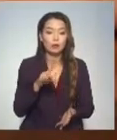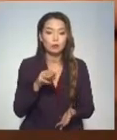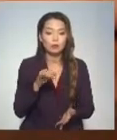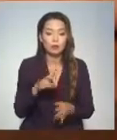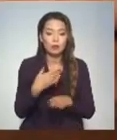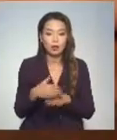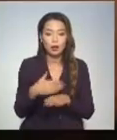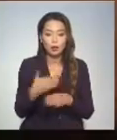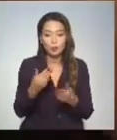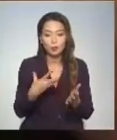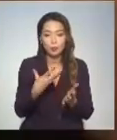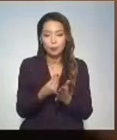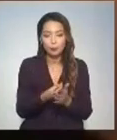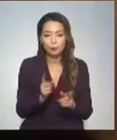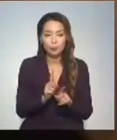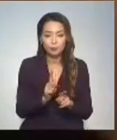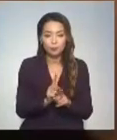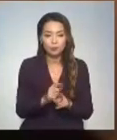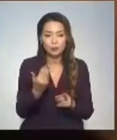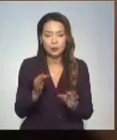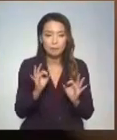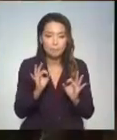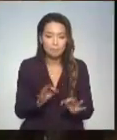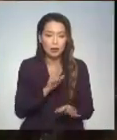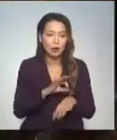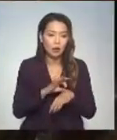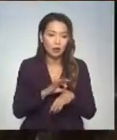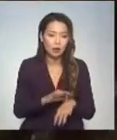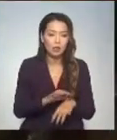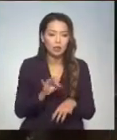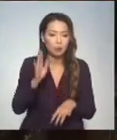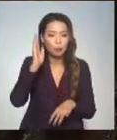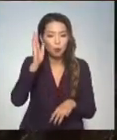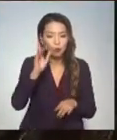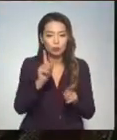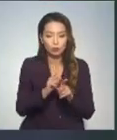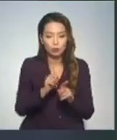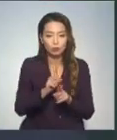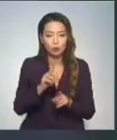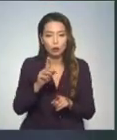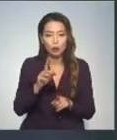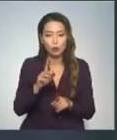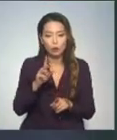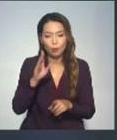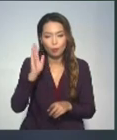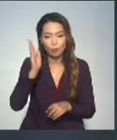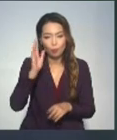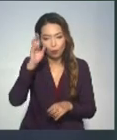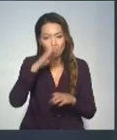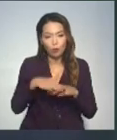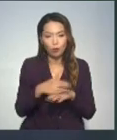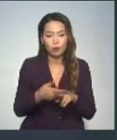несиені кешіру жеке адамдар үшін тиімді шара болғанмен ел болашағы үшін қауіпті дейді. Неге? Біз бұл мәселемен